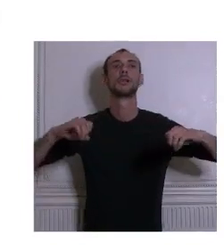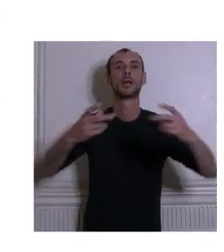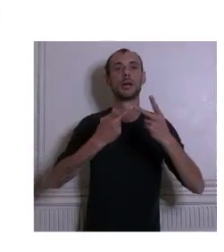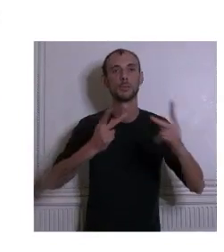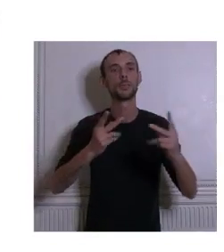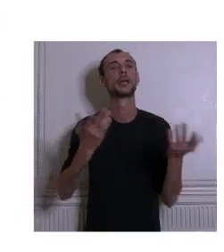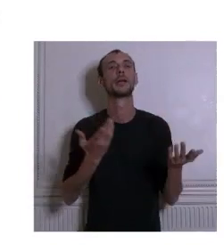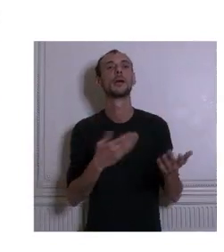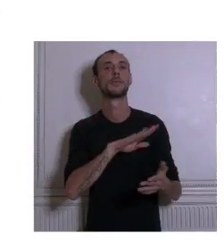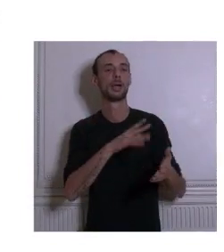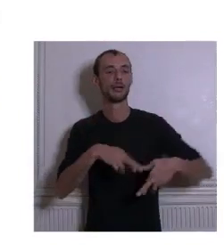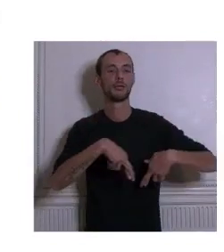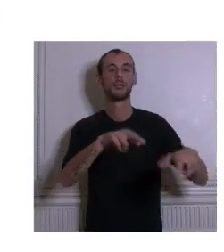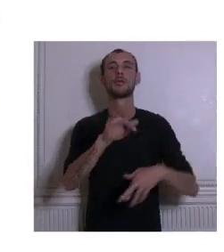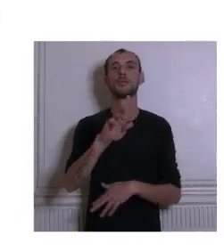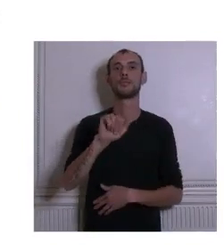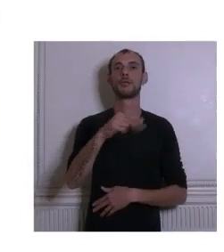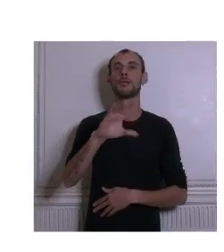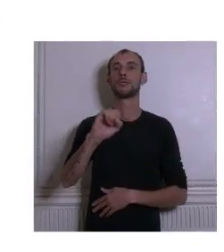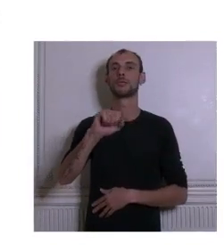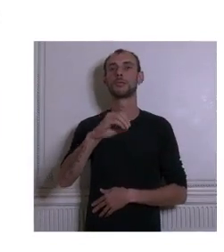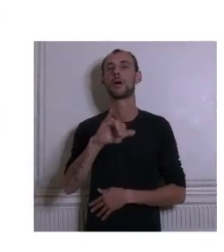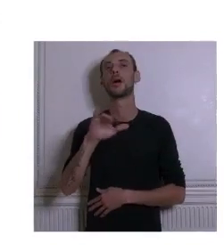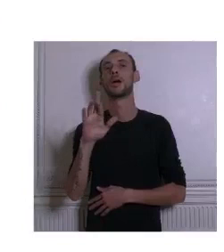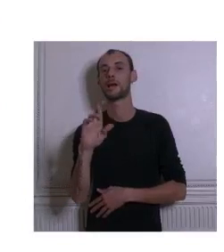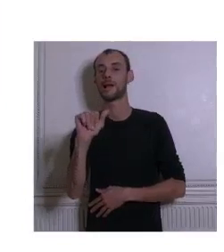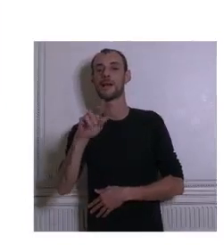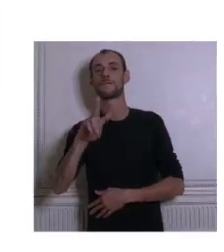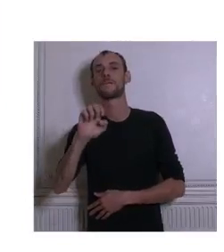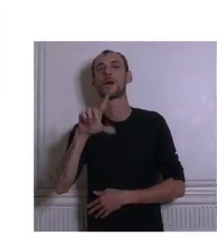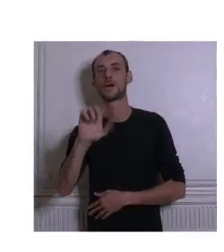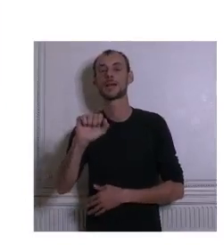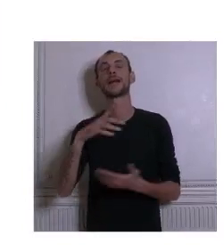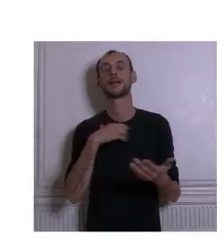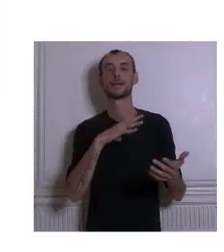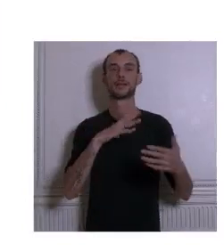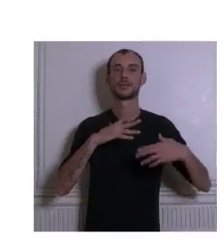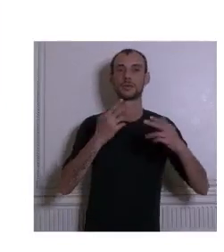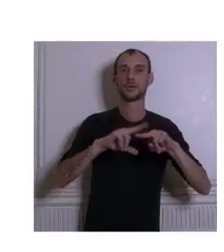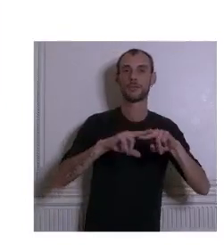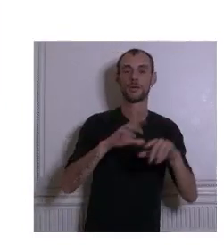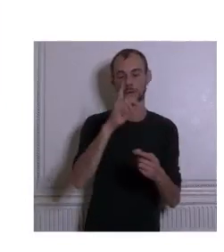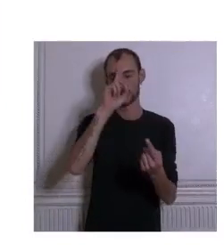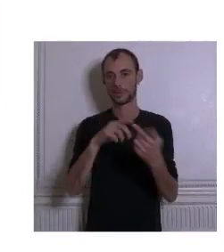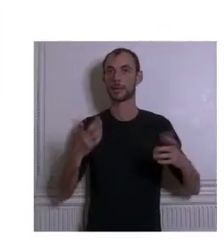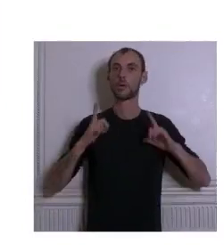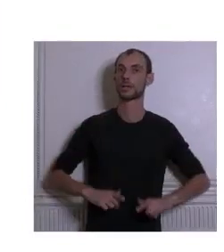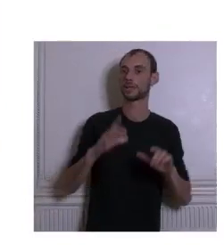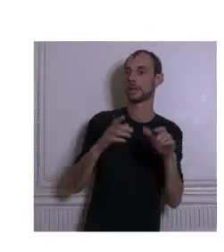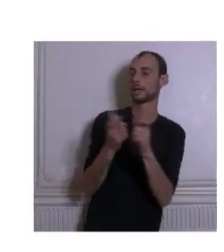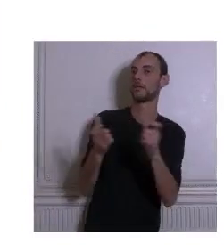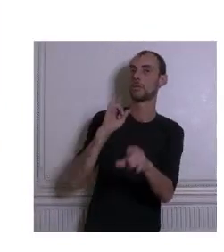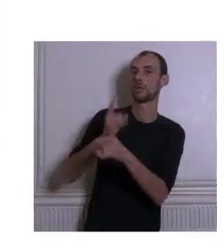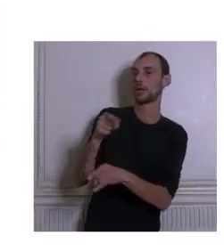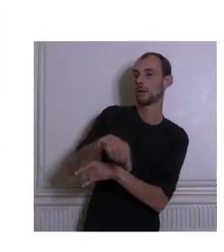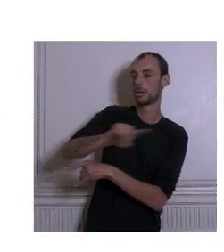créances éteintes. Je vous propose, comme d'habitude, donc je voudrais vraiment encore une fois excuser François qui est, donc comme Guillaume, parti à